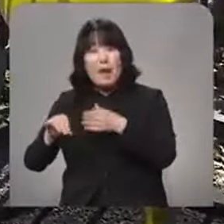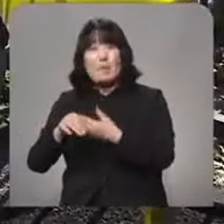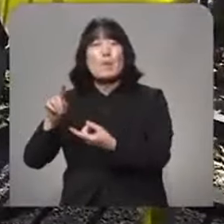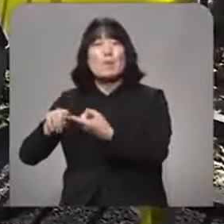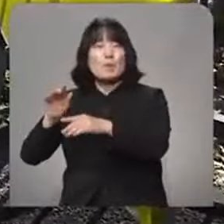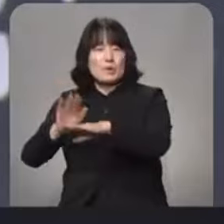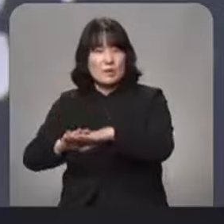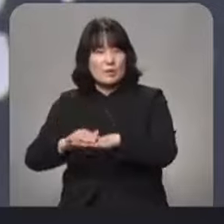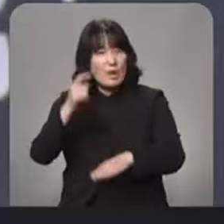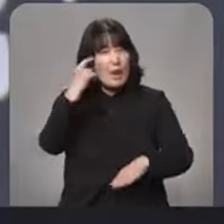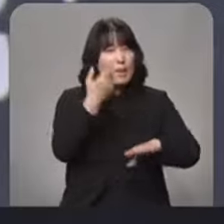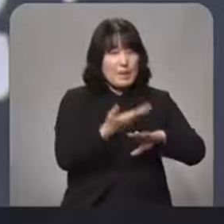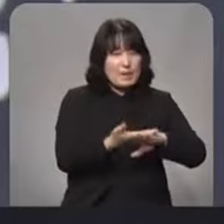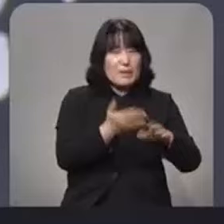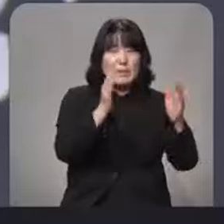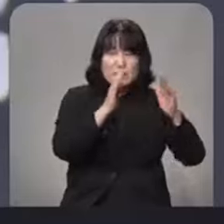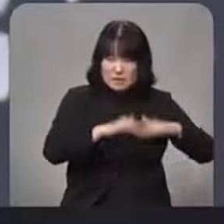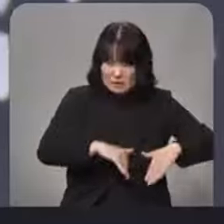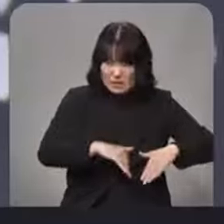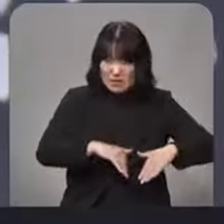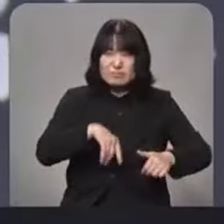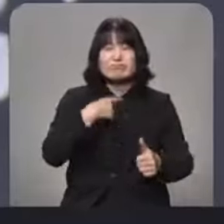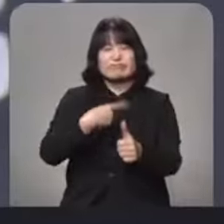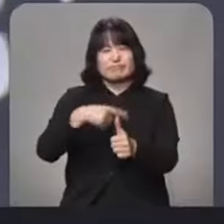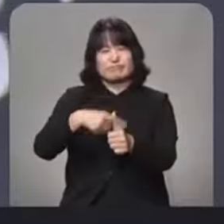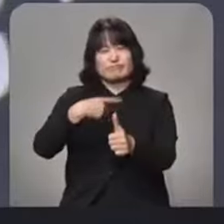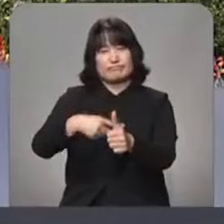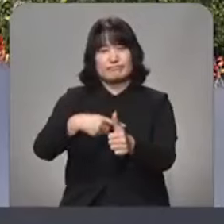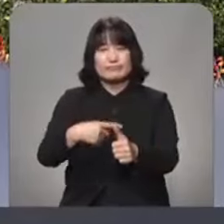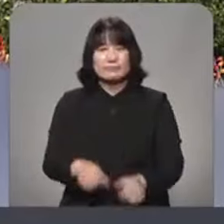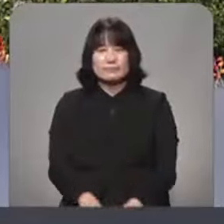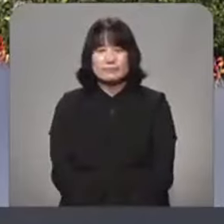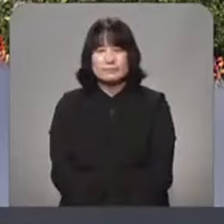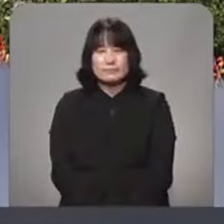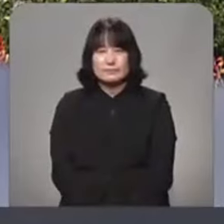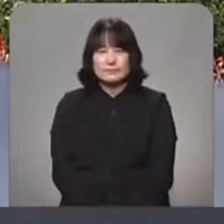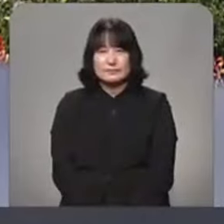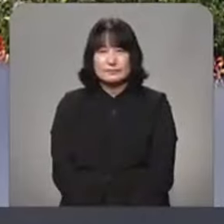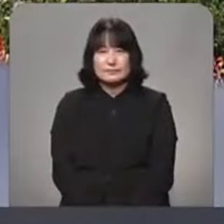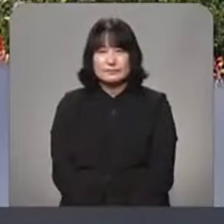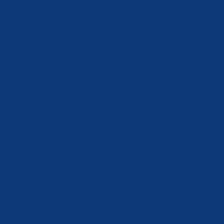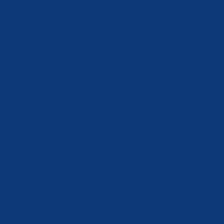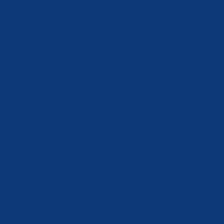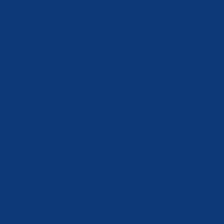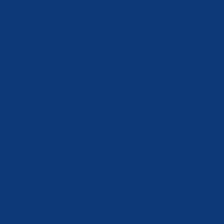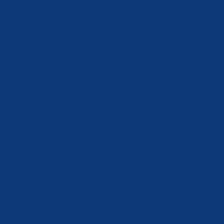철거됐다는 사실은 변하지 않는다고 비판합니다. KBS 뉴스 정상빈입니다.